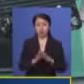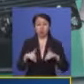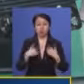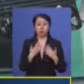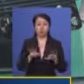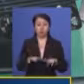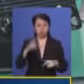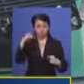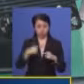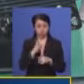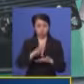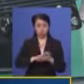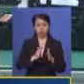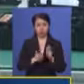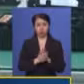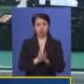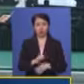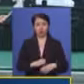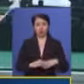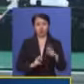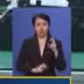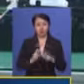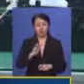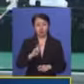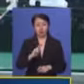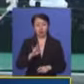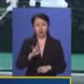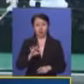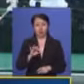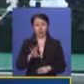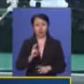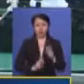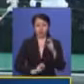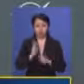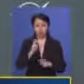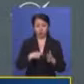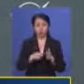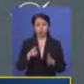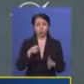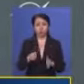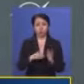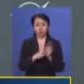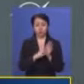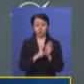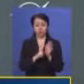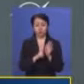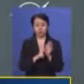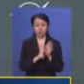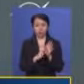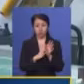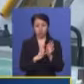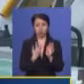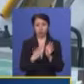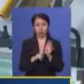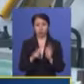компьютерной техники будут заключены с акционерным обществом «Завод имени Кирова». На предприятии приобретут 1980 компьютеров по